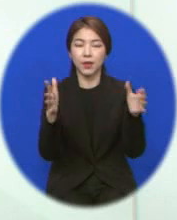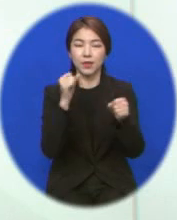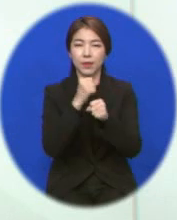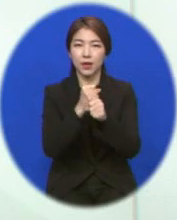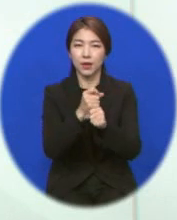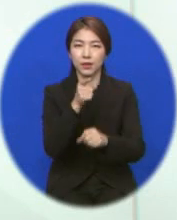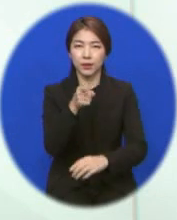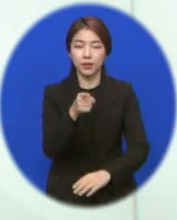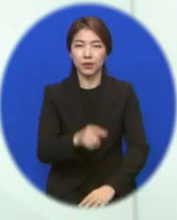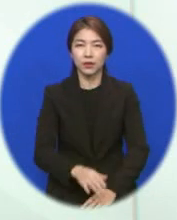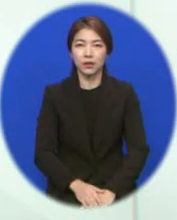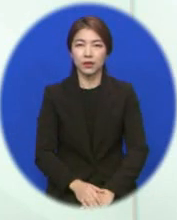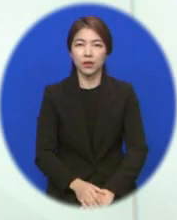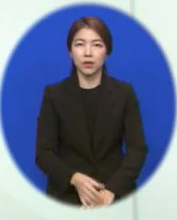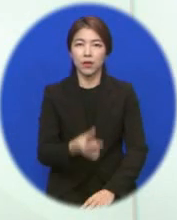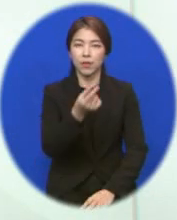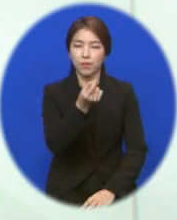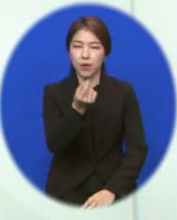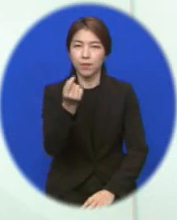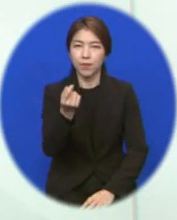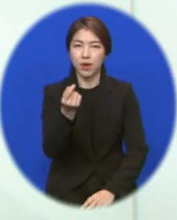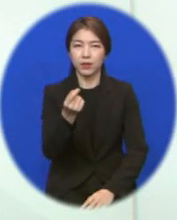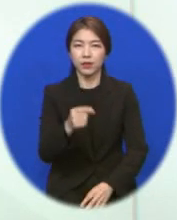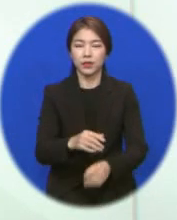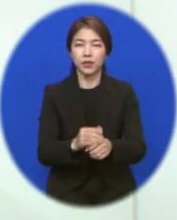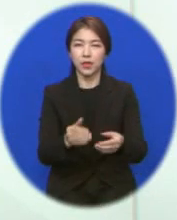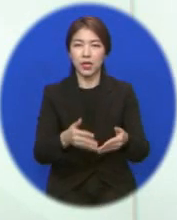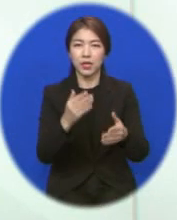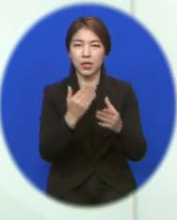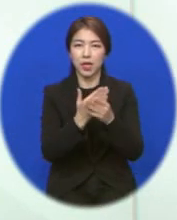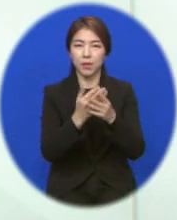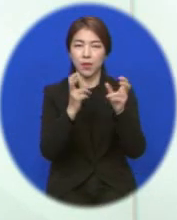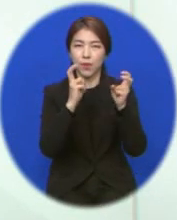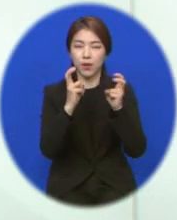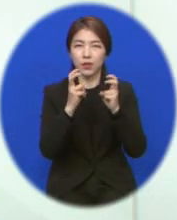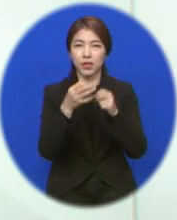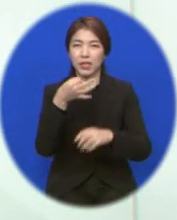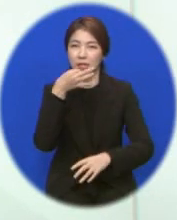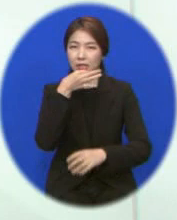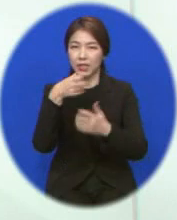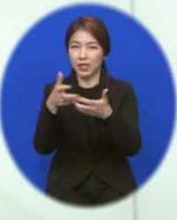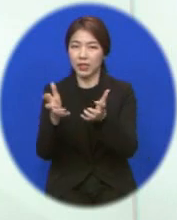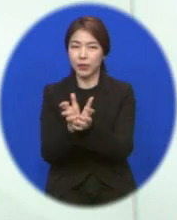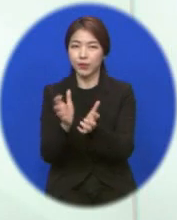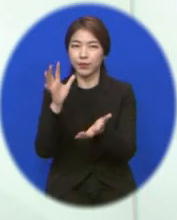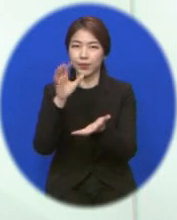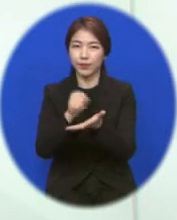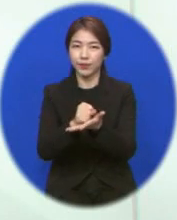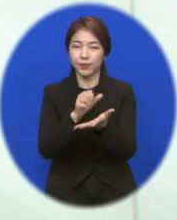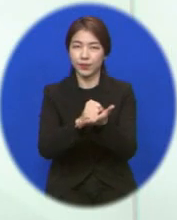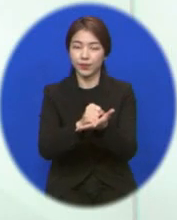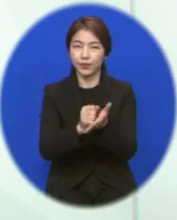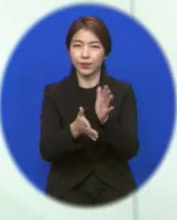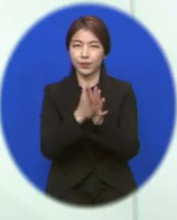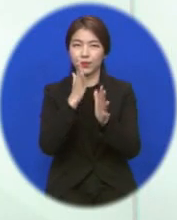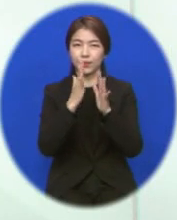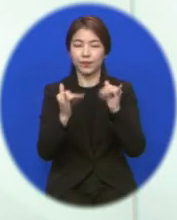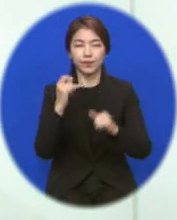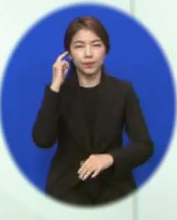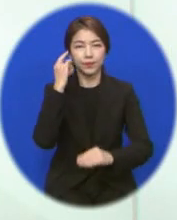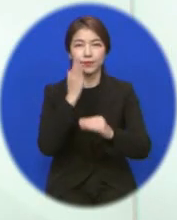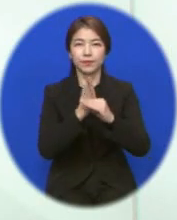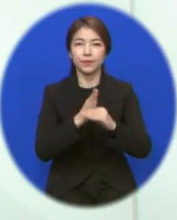농산물시장을이전하여아파트를짓는것이특정개발업자 와연관된집단과관련이있다고믿고있습니다 .